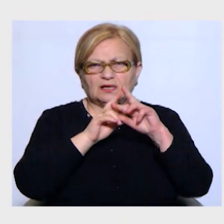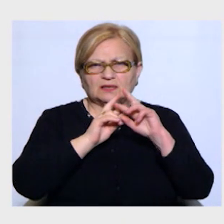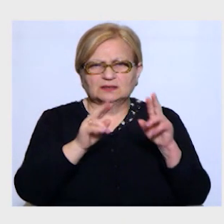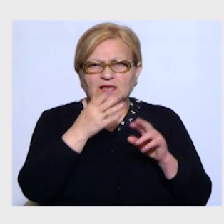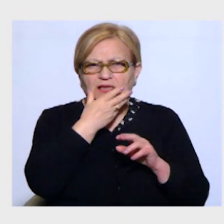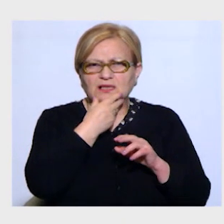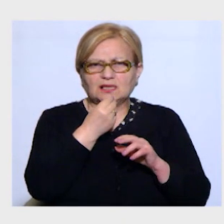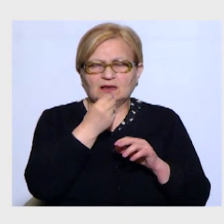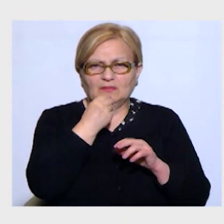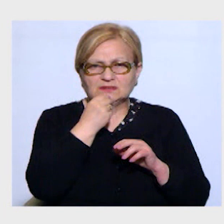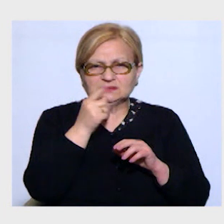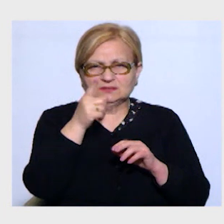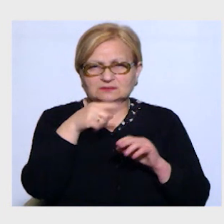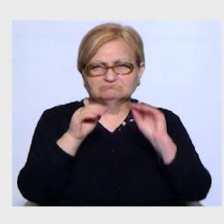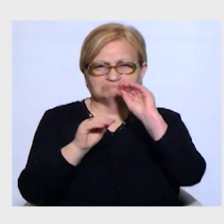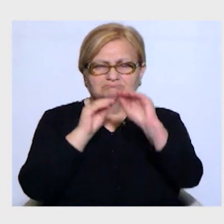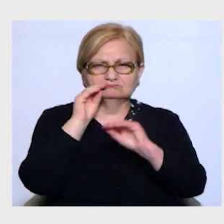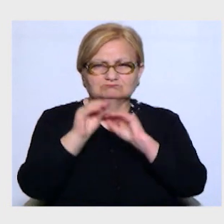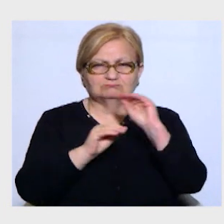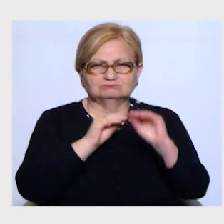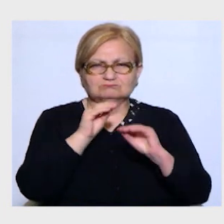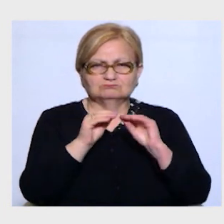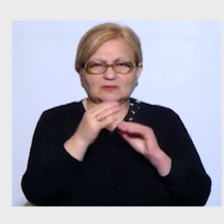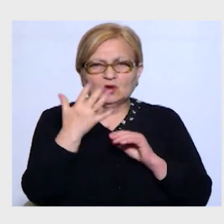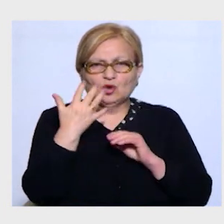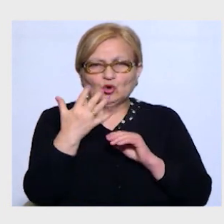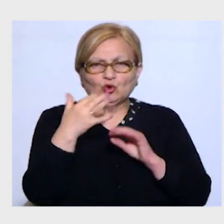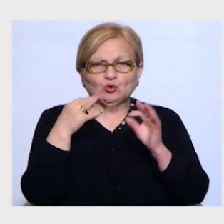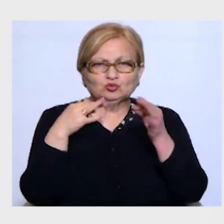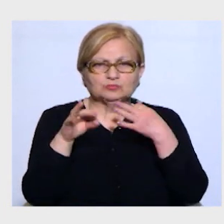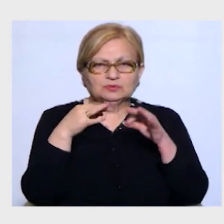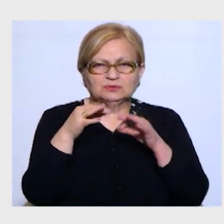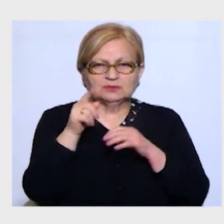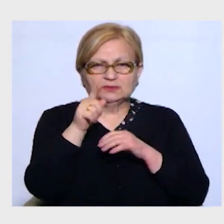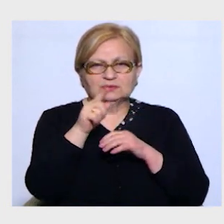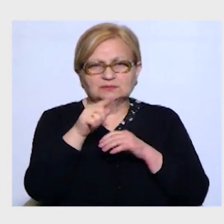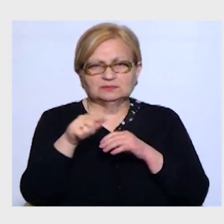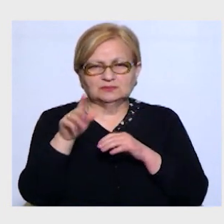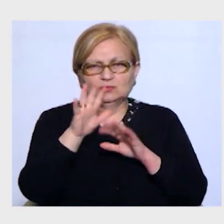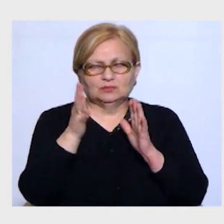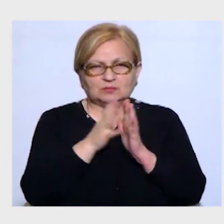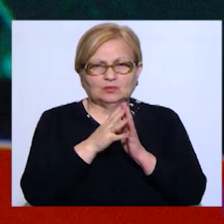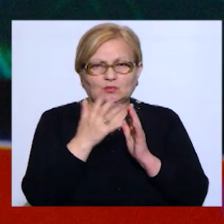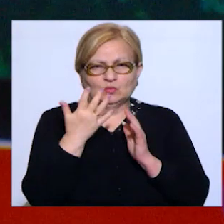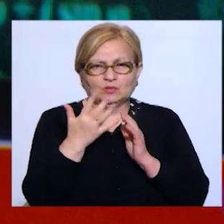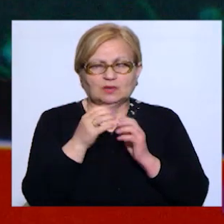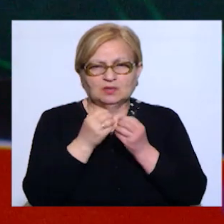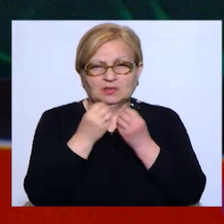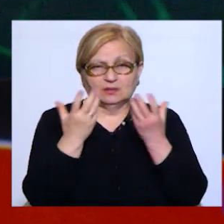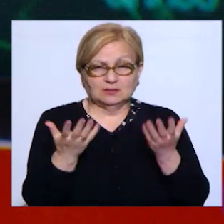და ლამაზად აი ესე განთავსებული, შეხედეთ ყვავილის ესე 5 ფურცელია თვითონ ამ წრეში. ხო ისეა რომ